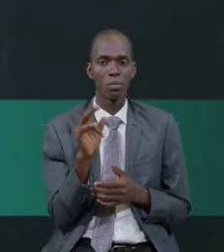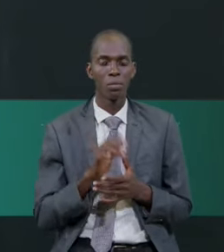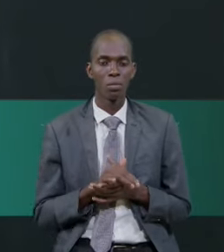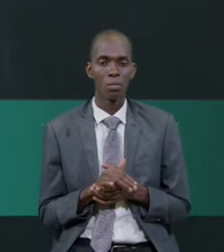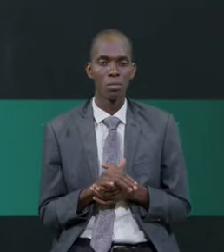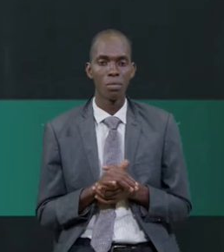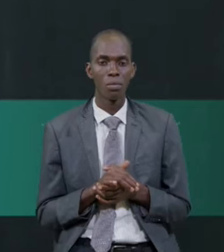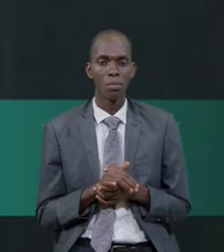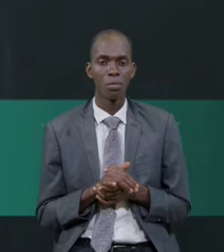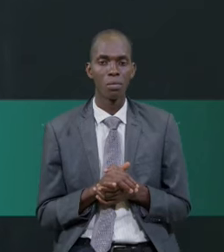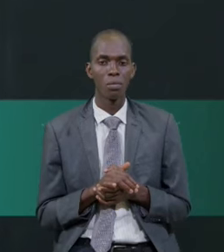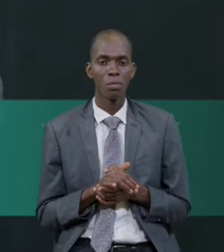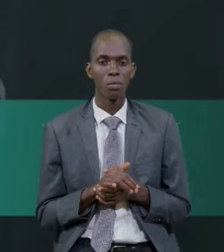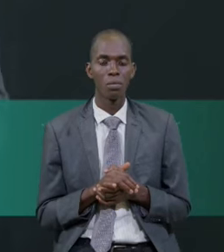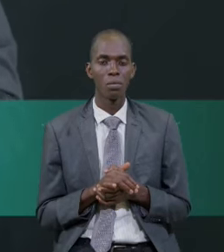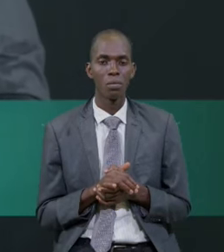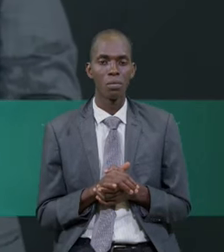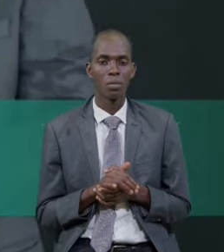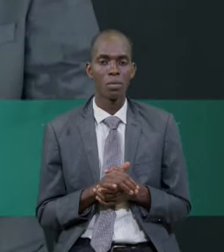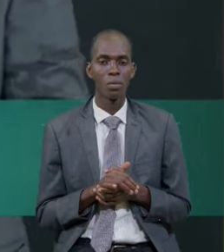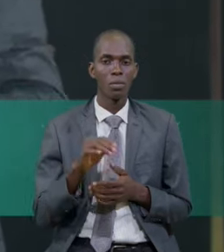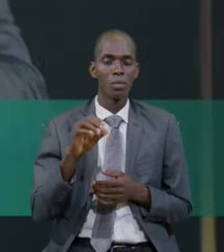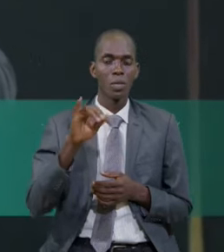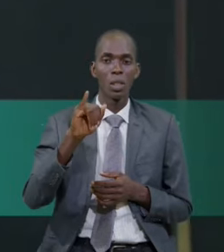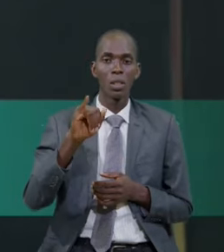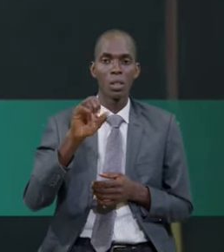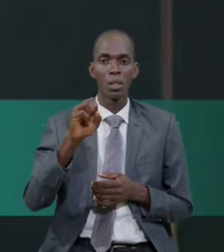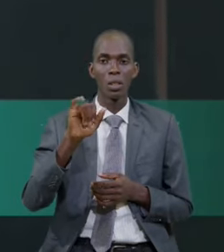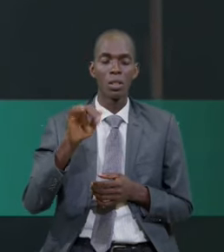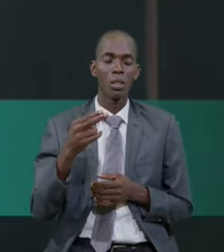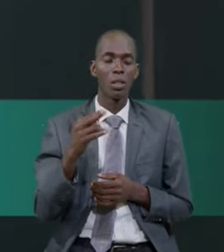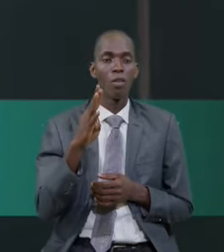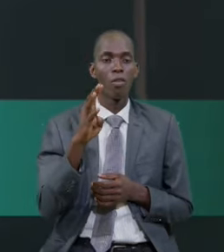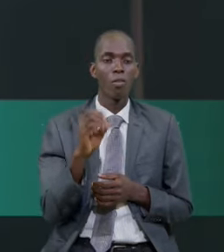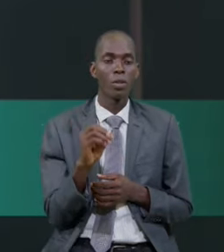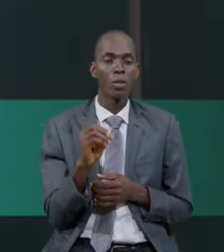C'est Ésaïe plutôt, Ésaïe 40 plutôt, Ésaïe 40, 17.